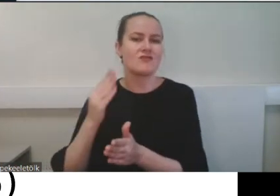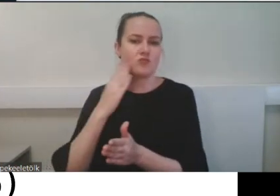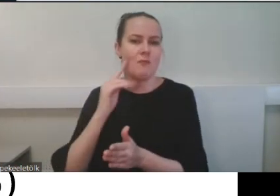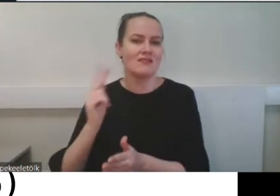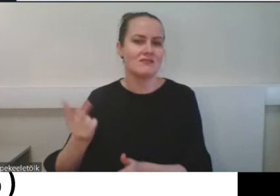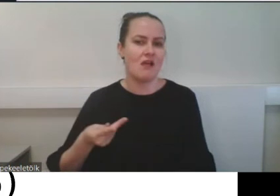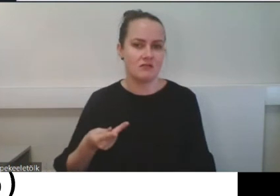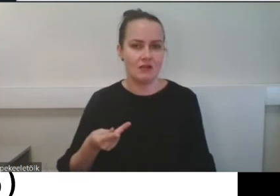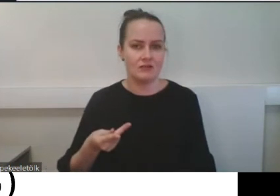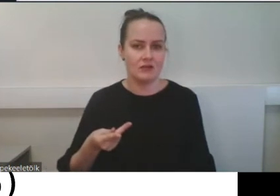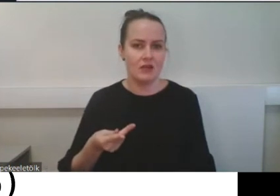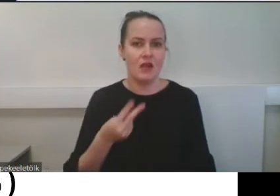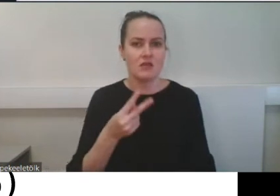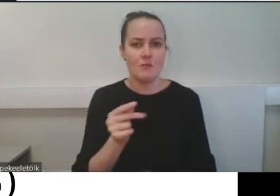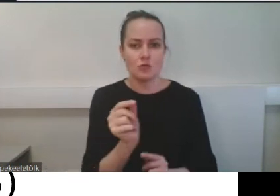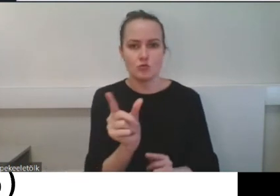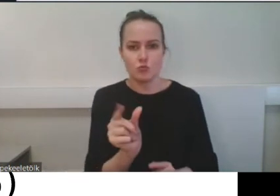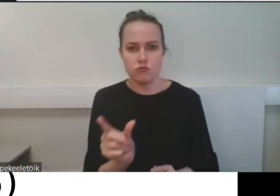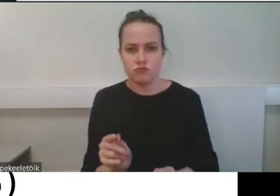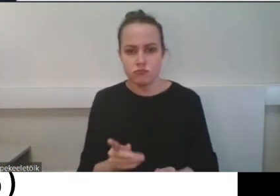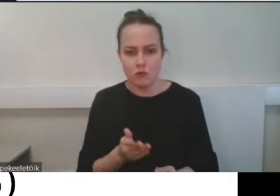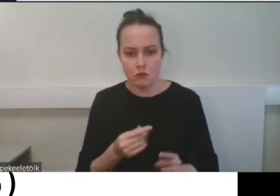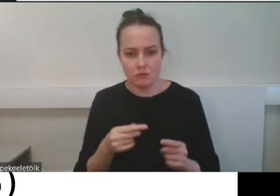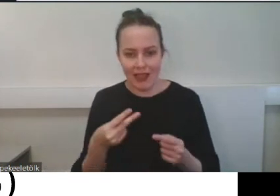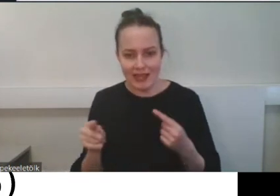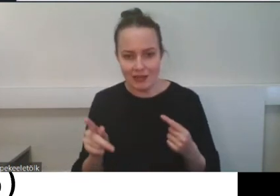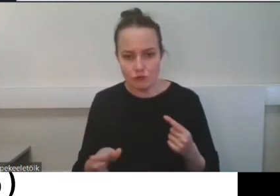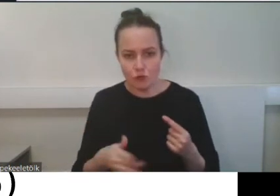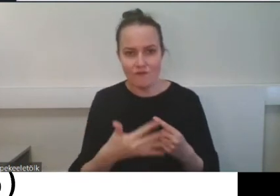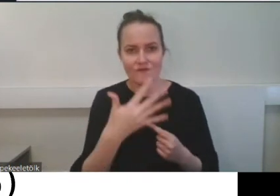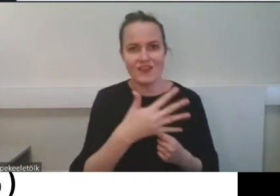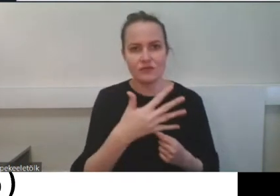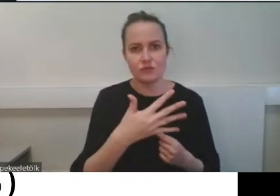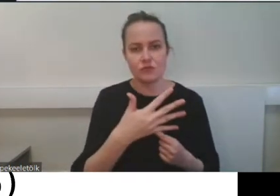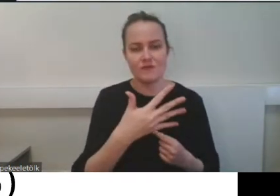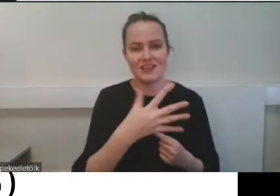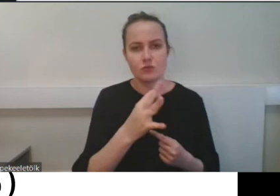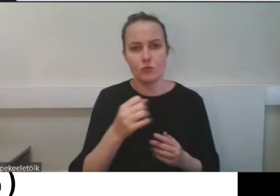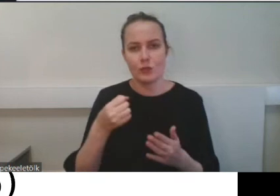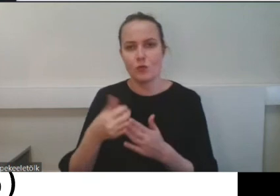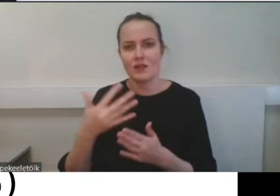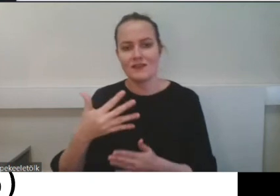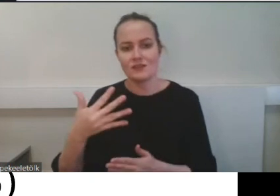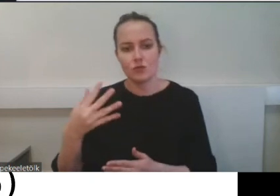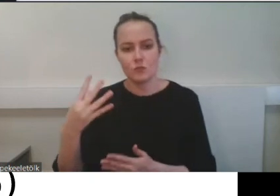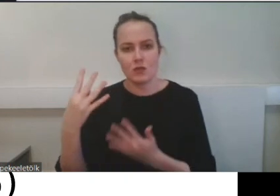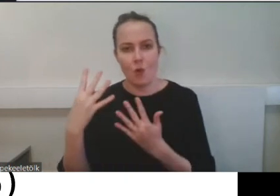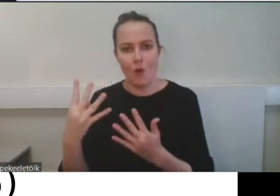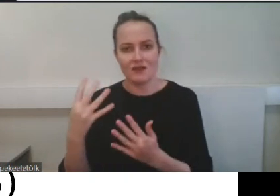kellel on tuvastatud 90-100% ulatuses töövõime kadu või puudu töövõime, neist on 9% kõrge